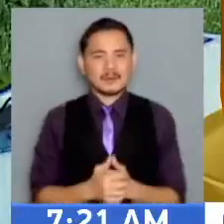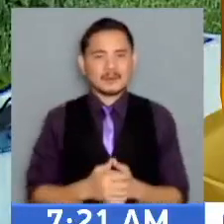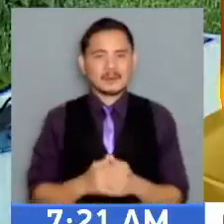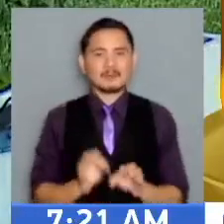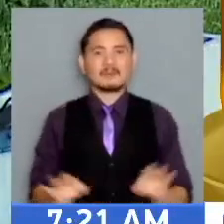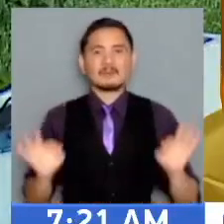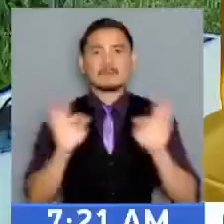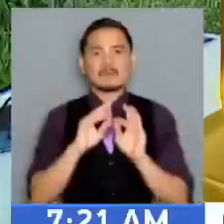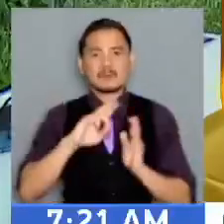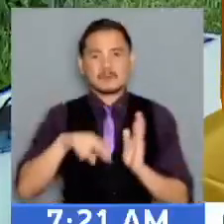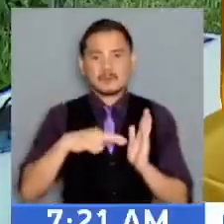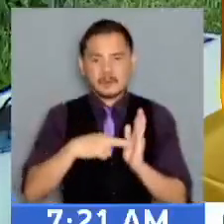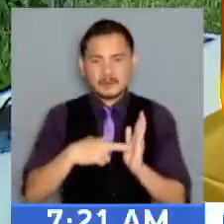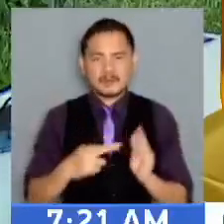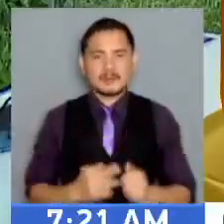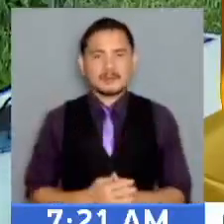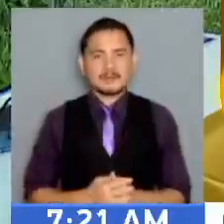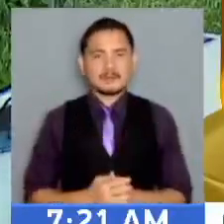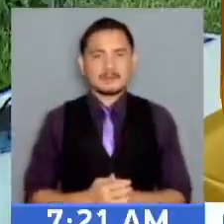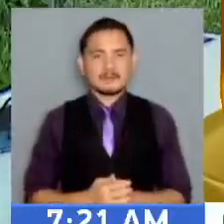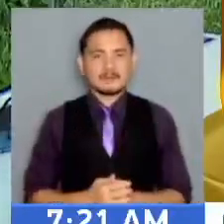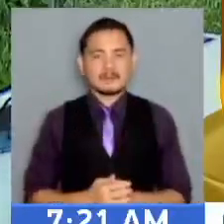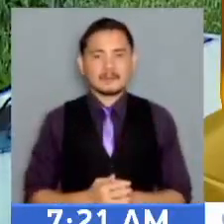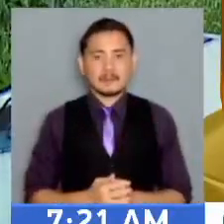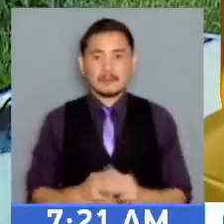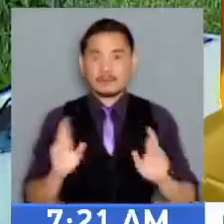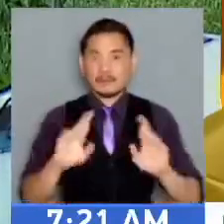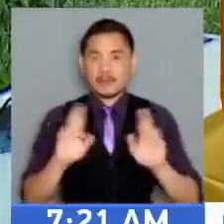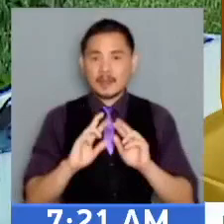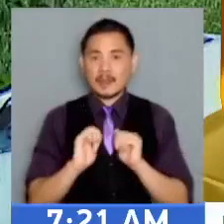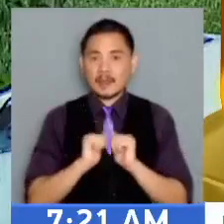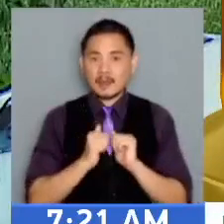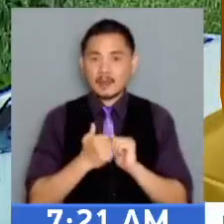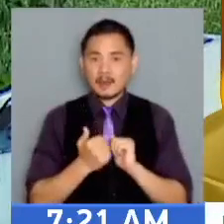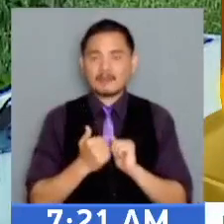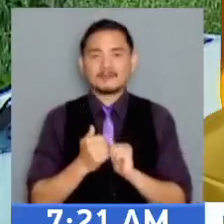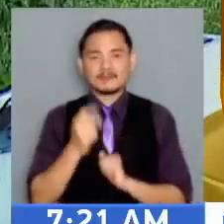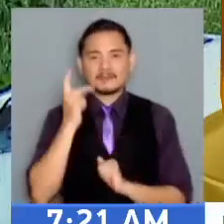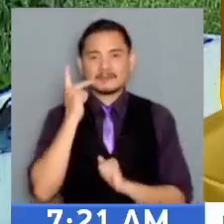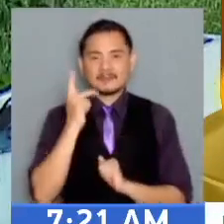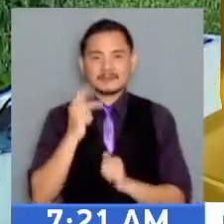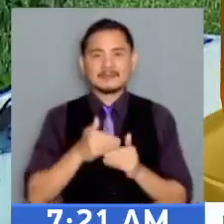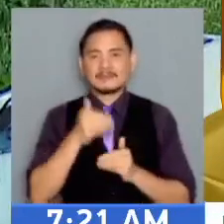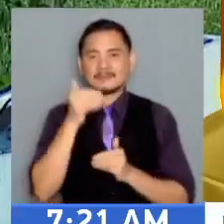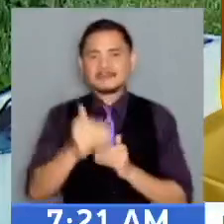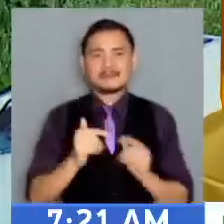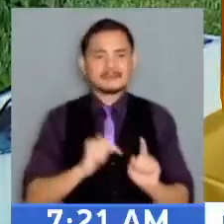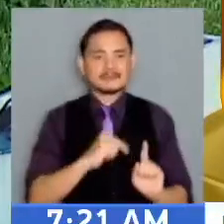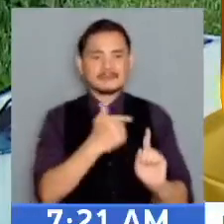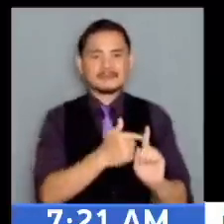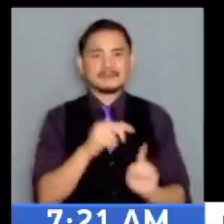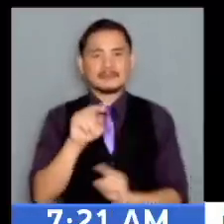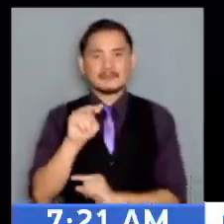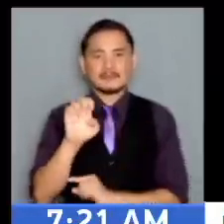Ang kanyang mga paghahanda para sa role, alamin natin sa unang chika ni Nelson Canlas.